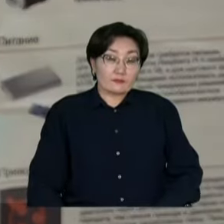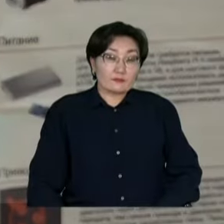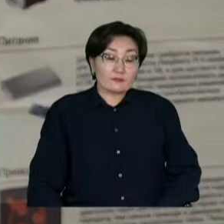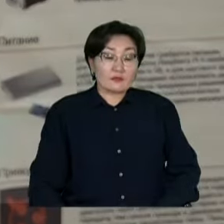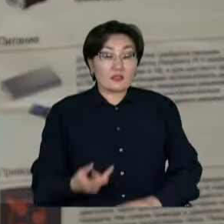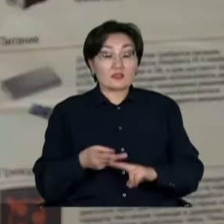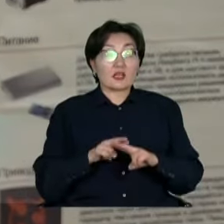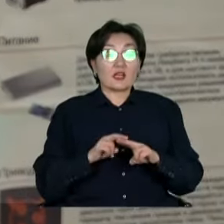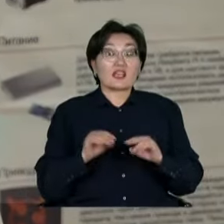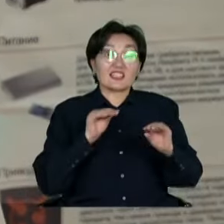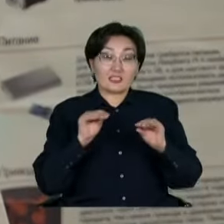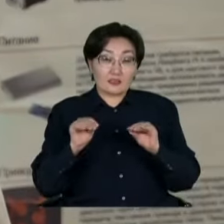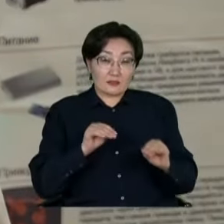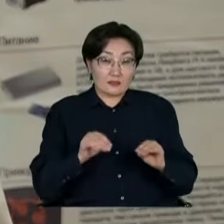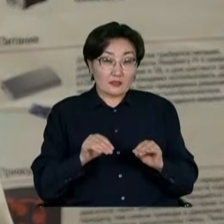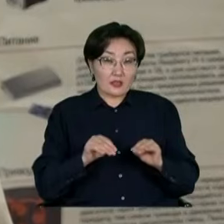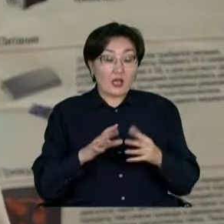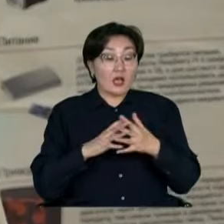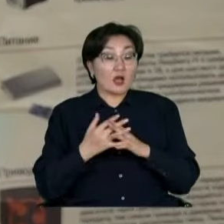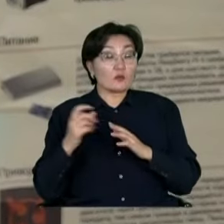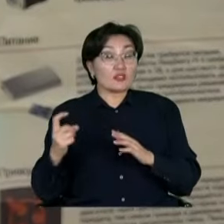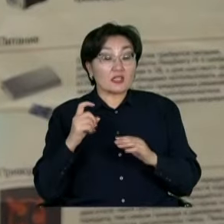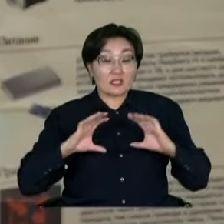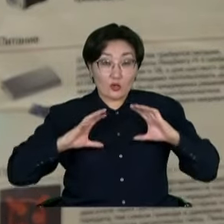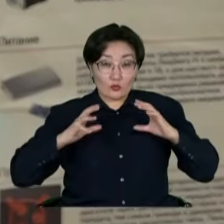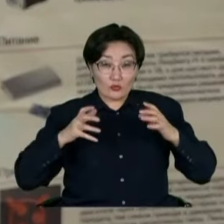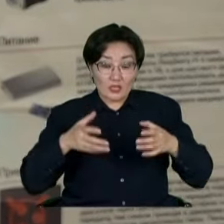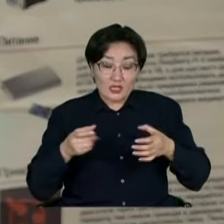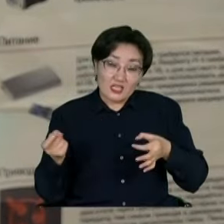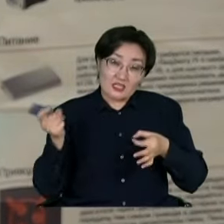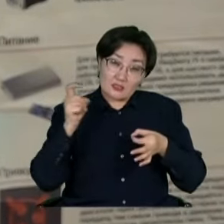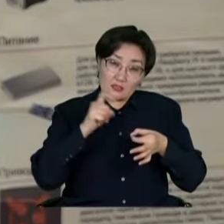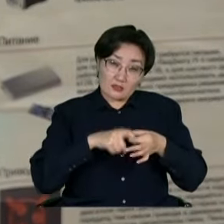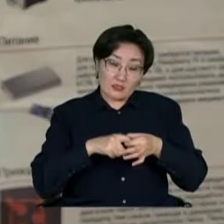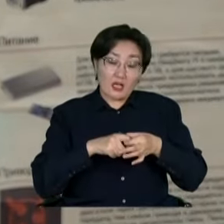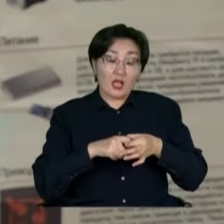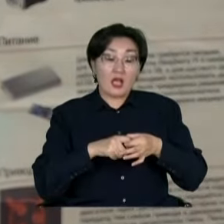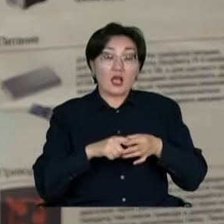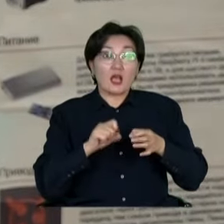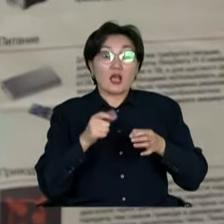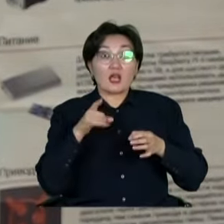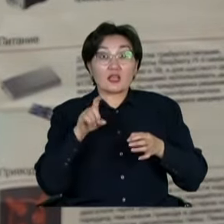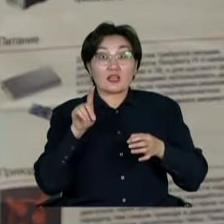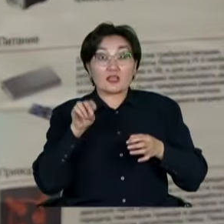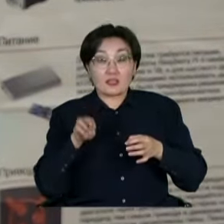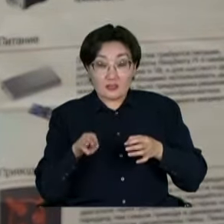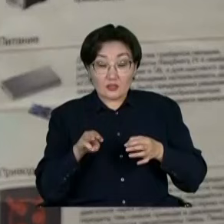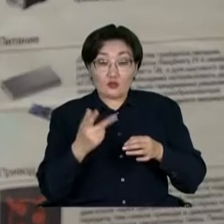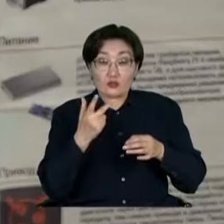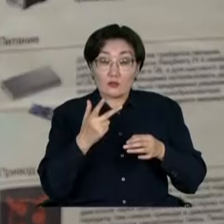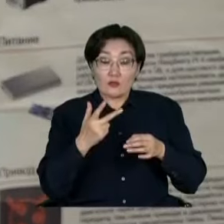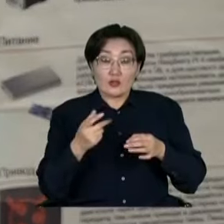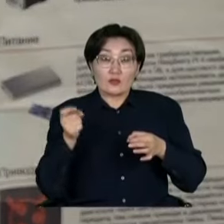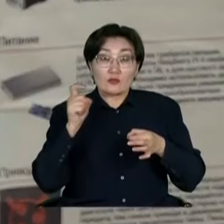Бұл агрегат ауыл шаруашылық тракторына тіркеледі. Агрегаттың үш жерде пласкорезі бар. Сол